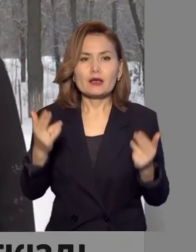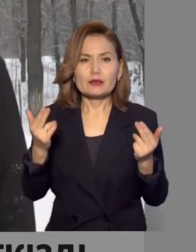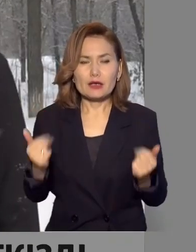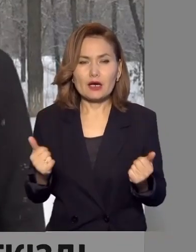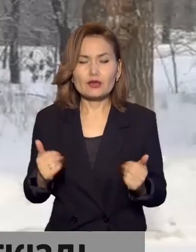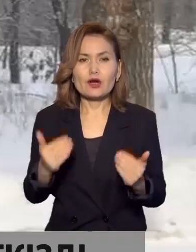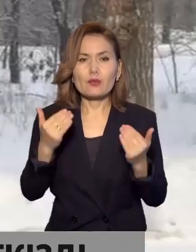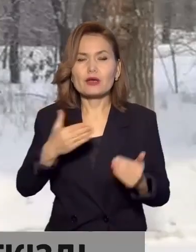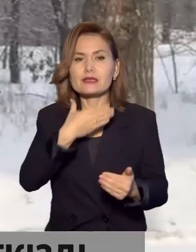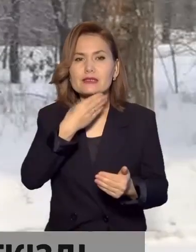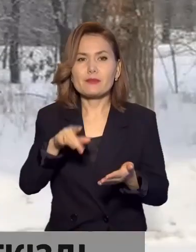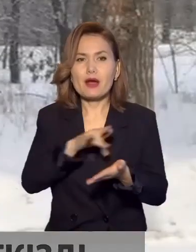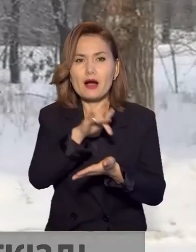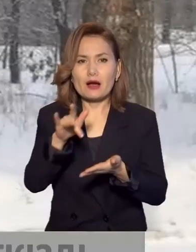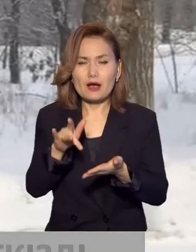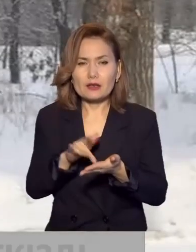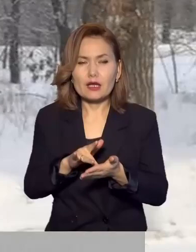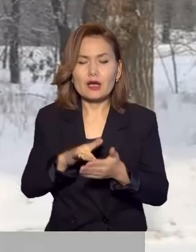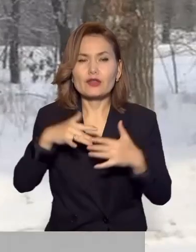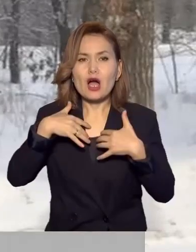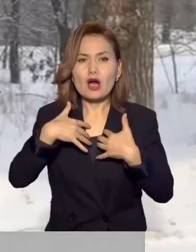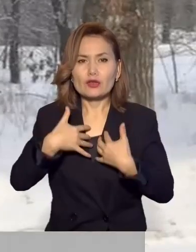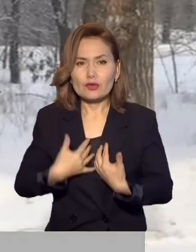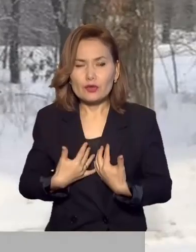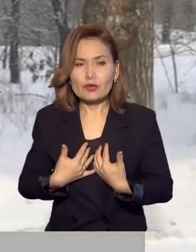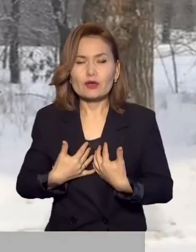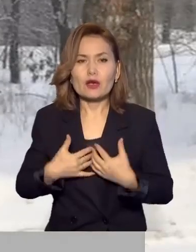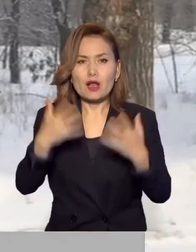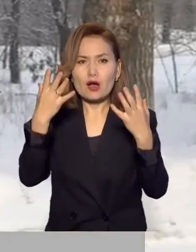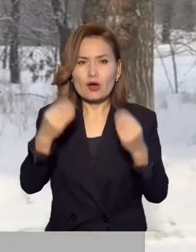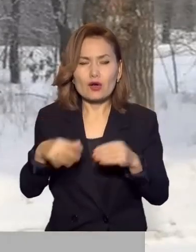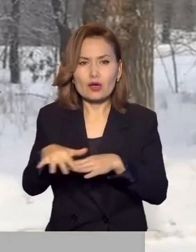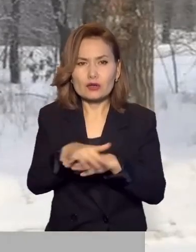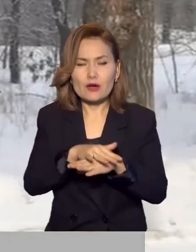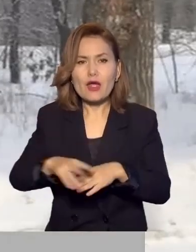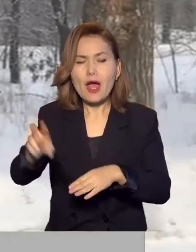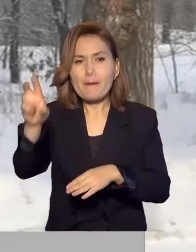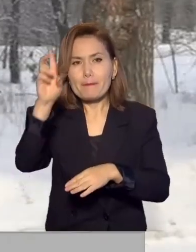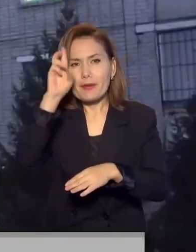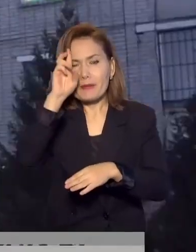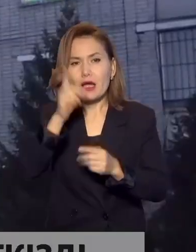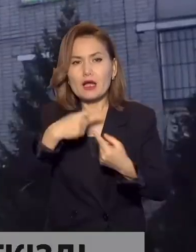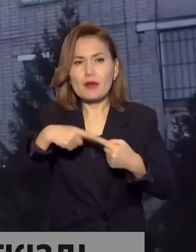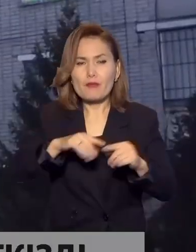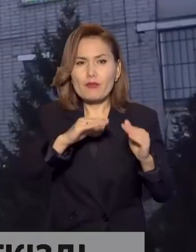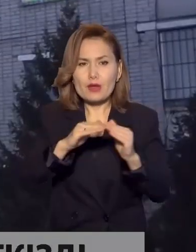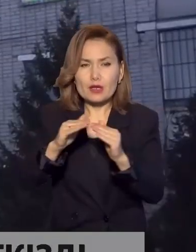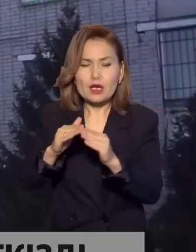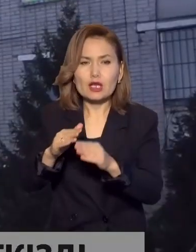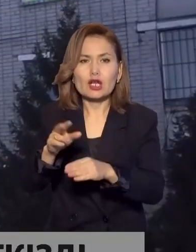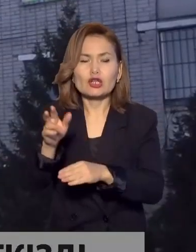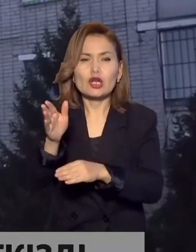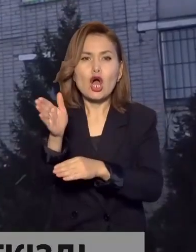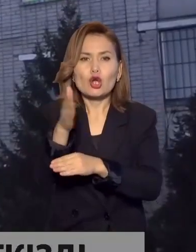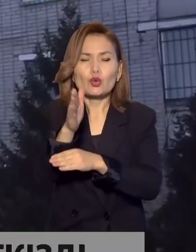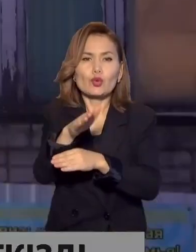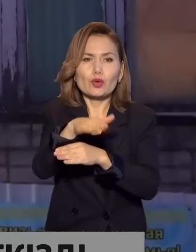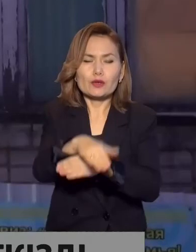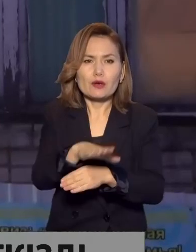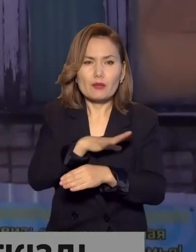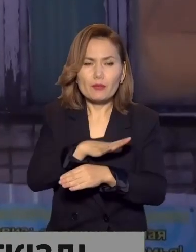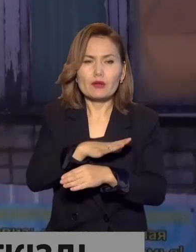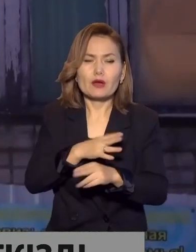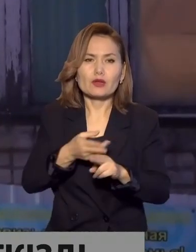Саламат, бүгін семейде де қаралы күнге байланысты барлық мекемелерде мемлекеттік ту төмен түсірілді. Әр жерде қаралы жиындар өтіп